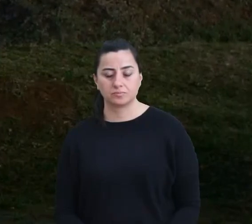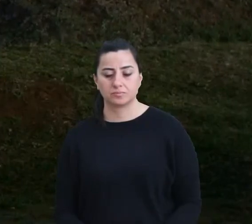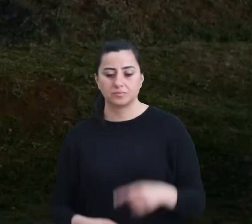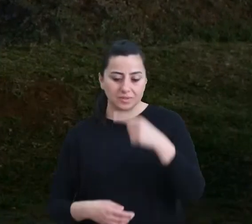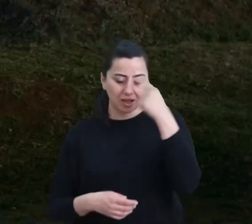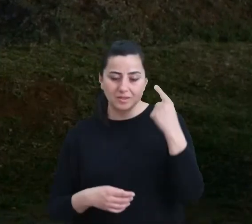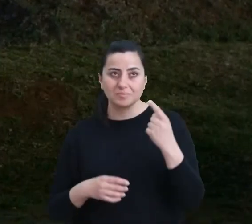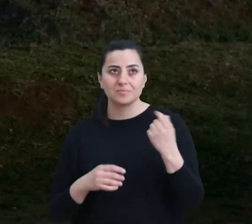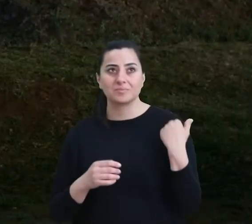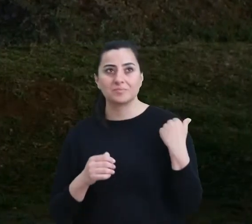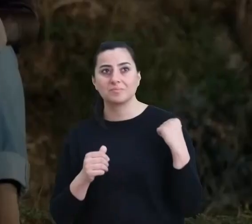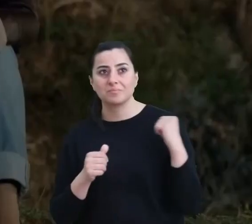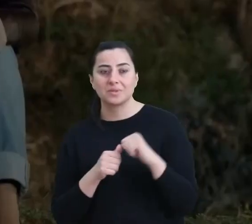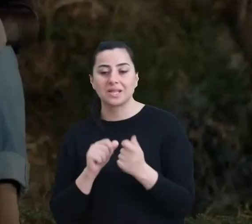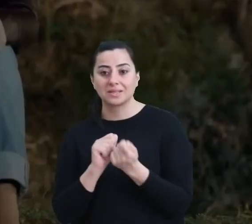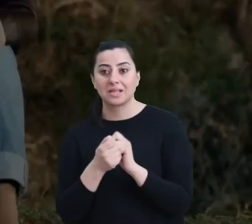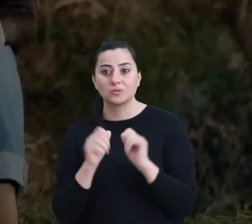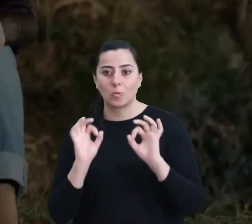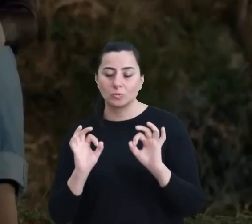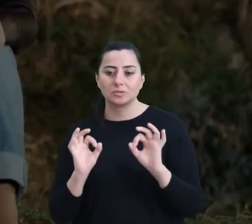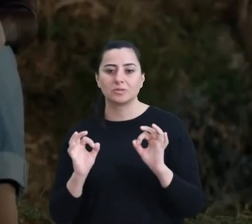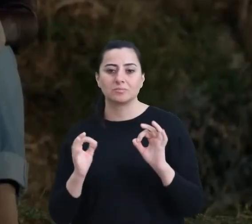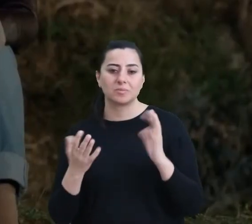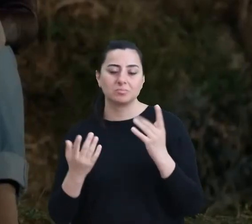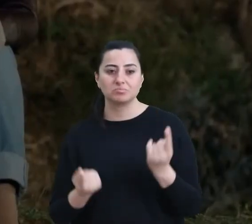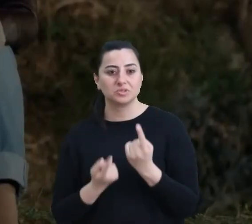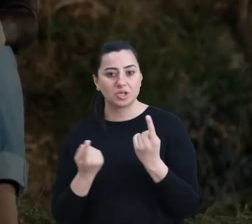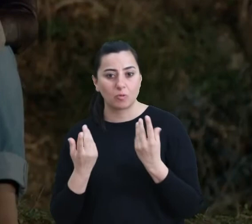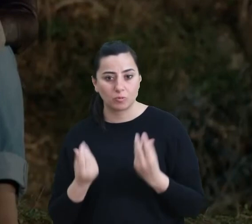talihim yeniden değişirse belki